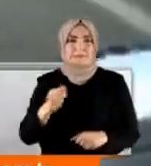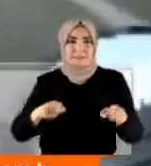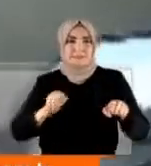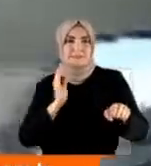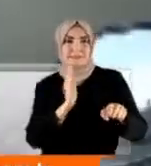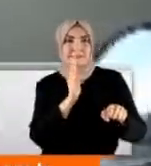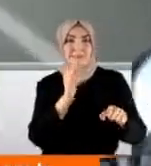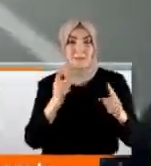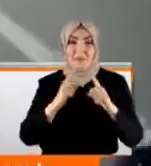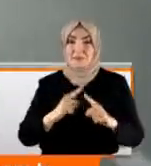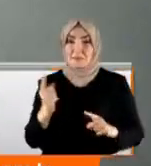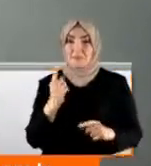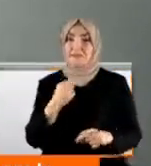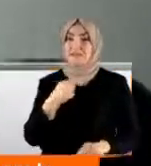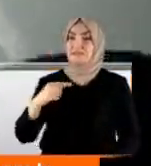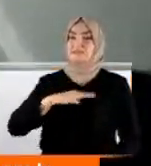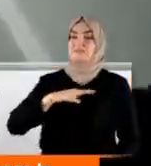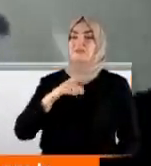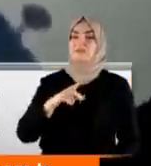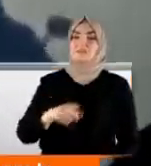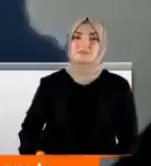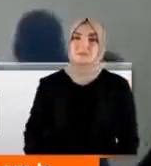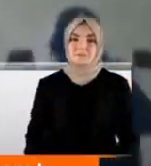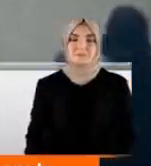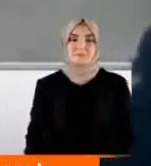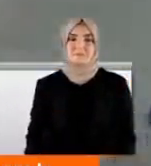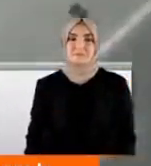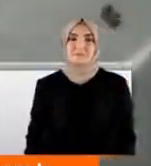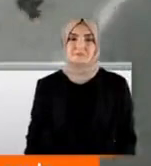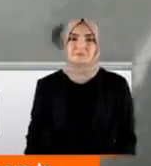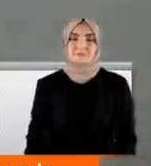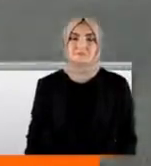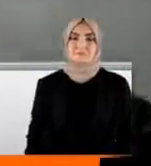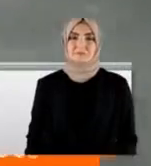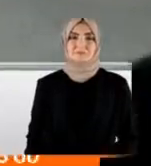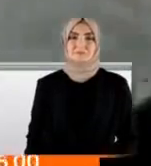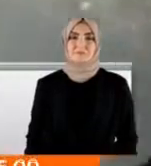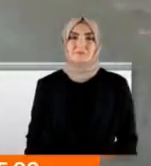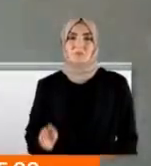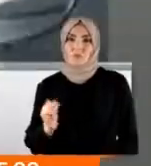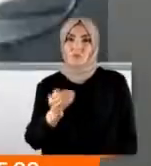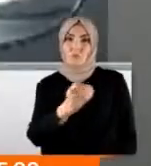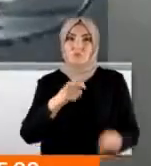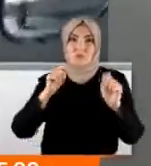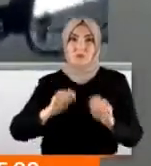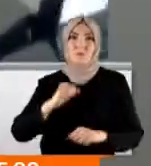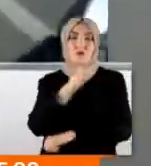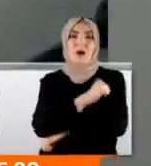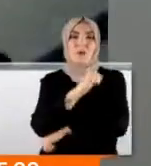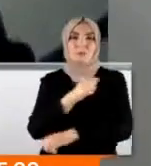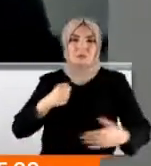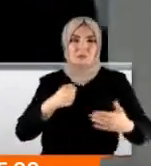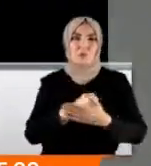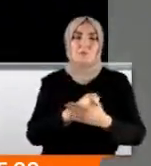vardı. Dönüş yapan kamyonete çarpan Serkan Yiğit